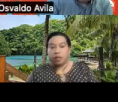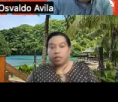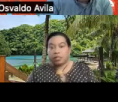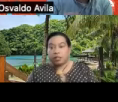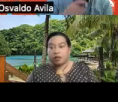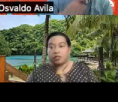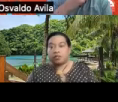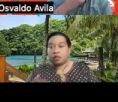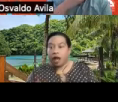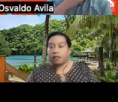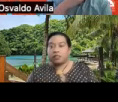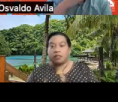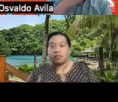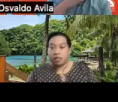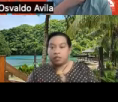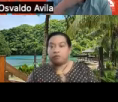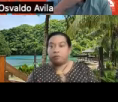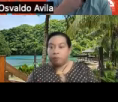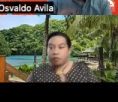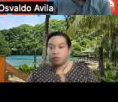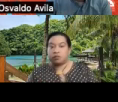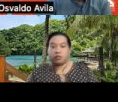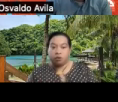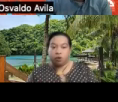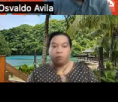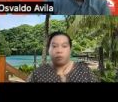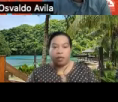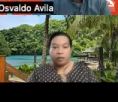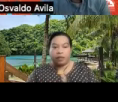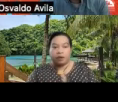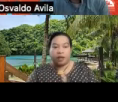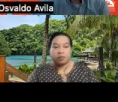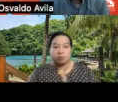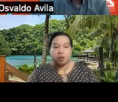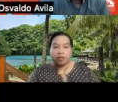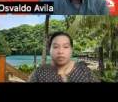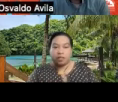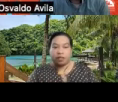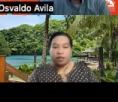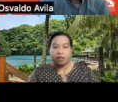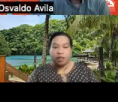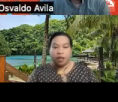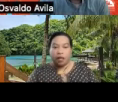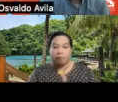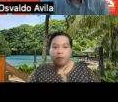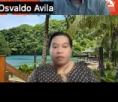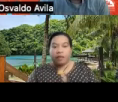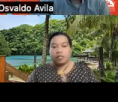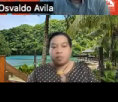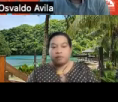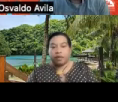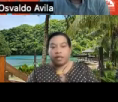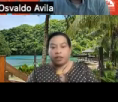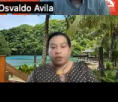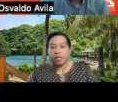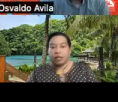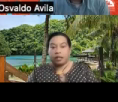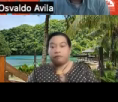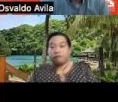أواجه سلوك الطلاب لأنهم يعتقدون أنني أكتب من أجل التقدم بطلب للحصول على مساعدة